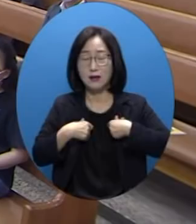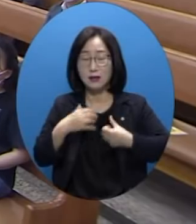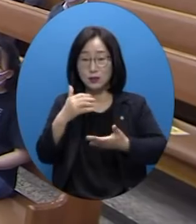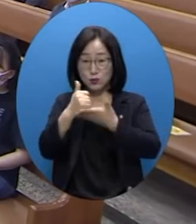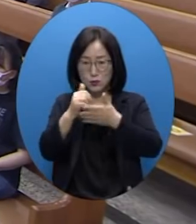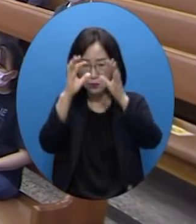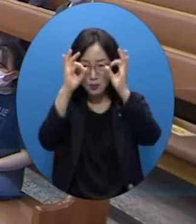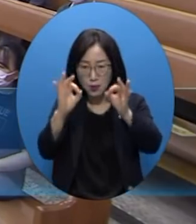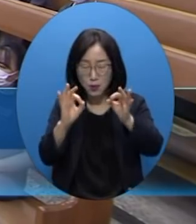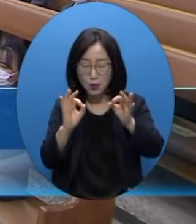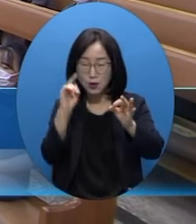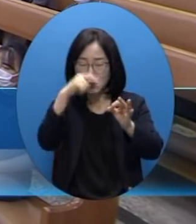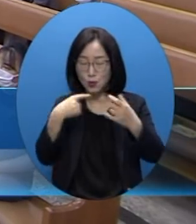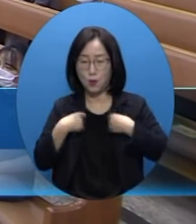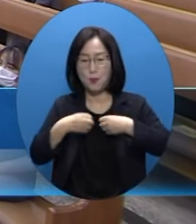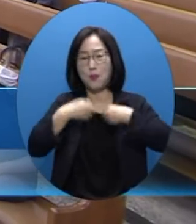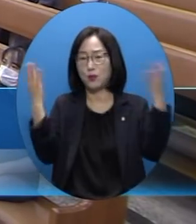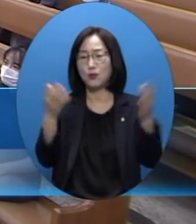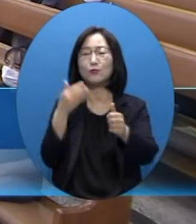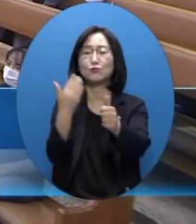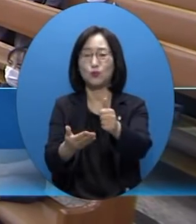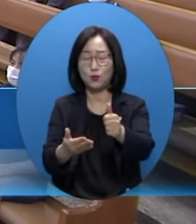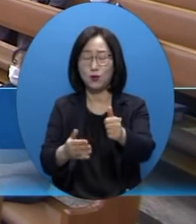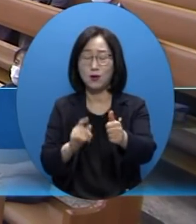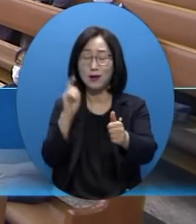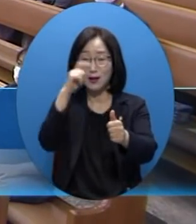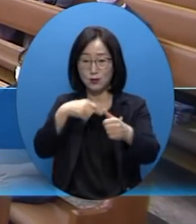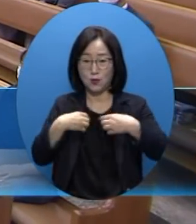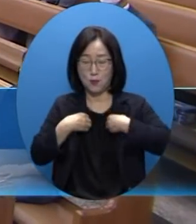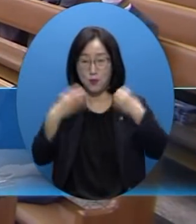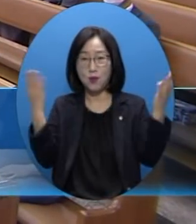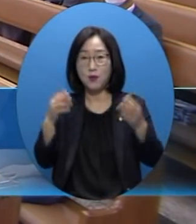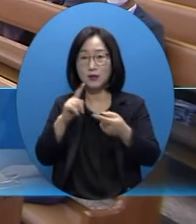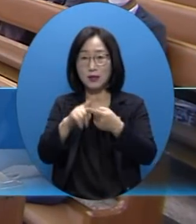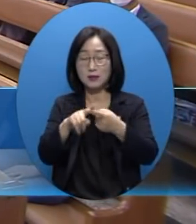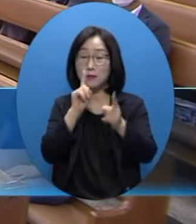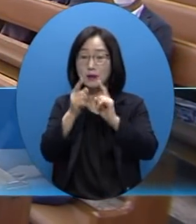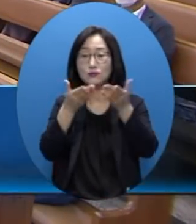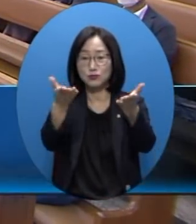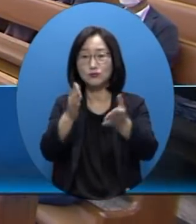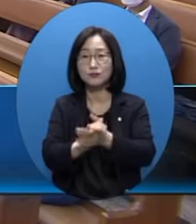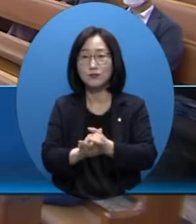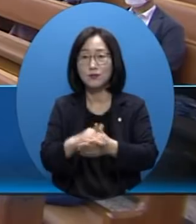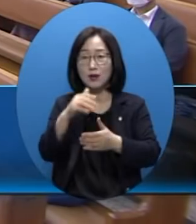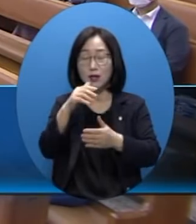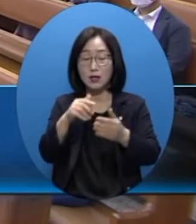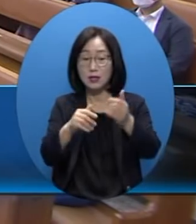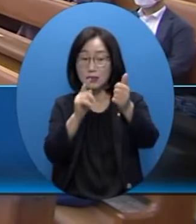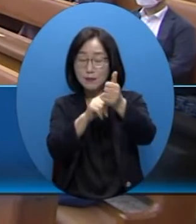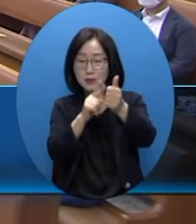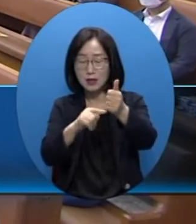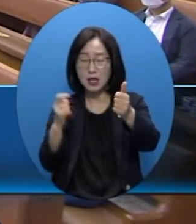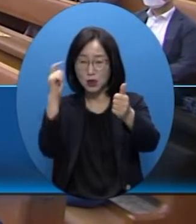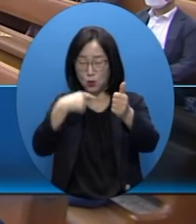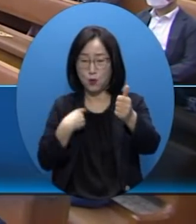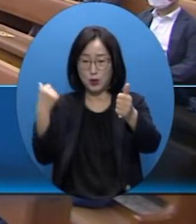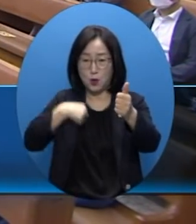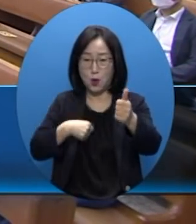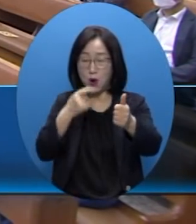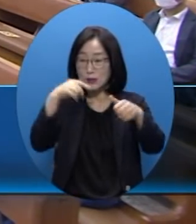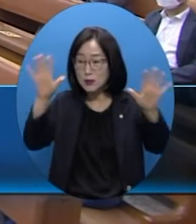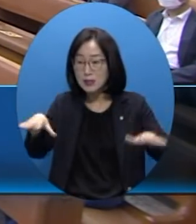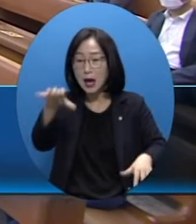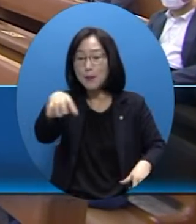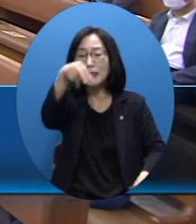더러운 옷을 벗기시는 것입니다. 더러운 옷을 벗기시는 장면이 3절 4절에 나옵니다. 여호수아가 더러운 옷을 입고 천사 앞에 서